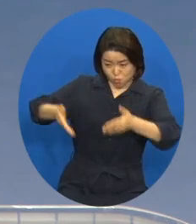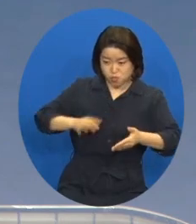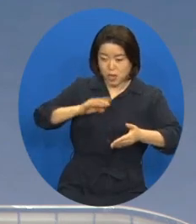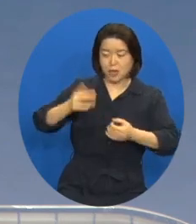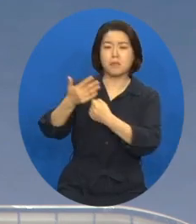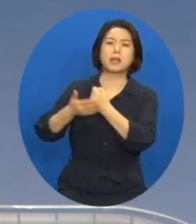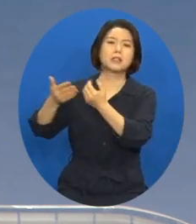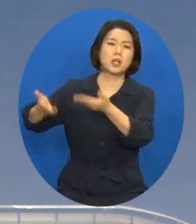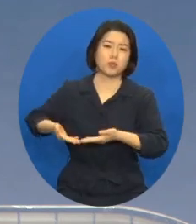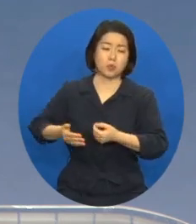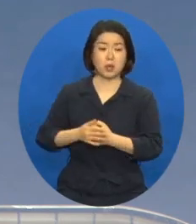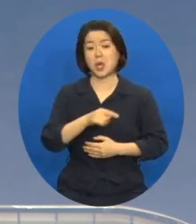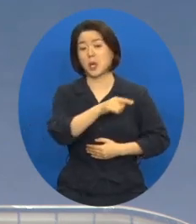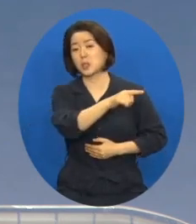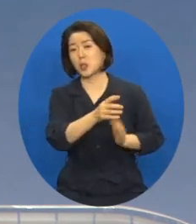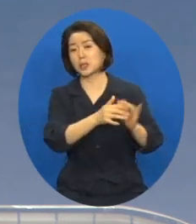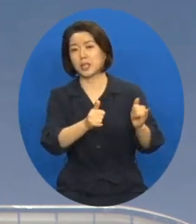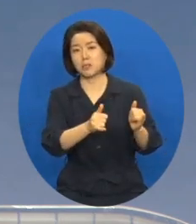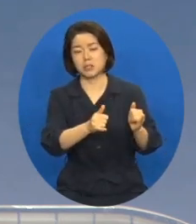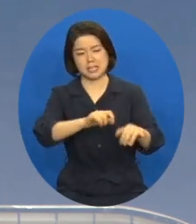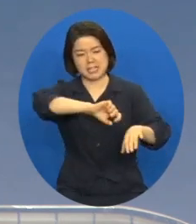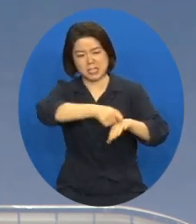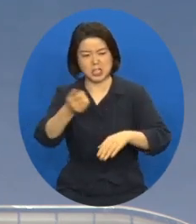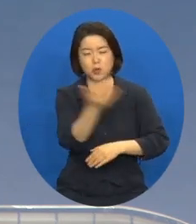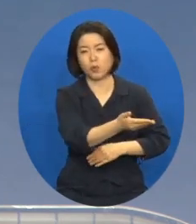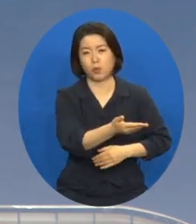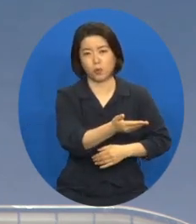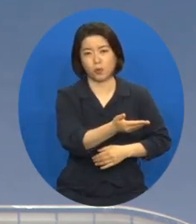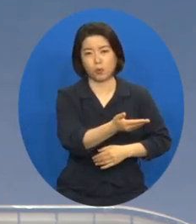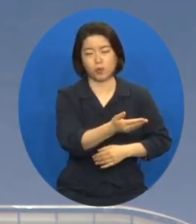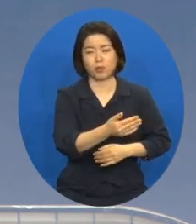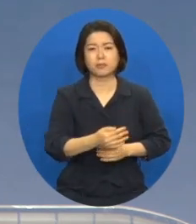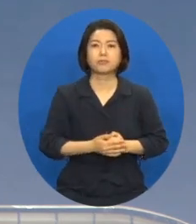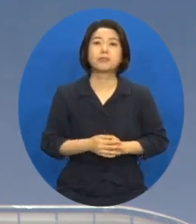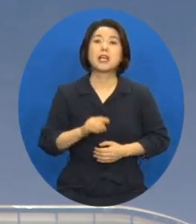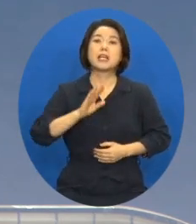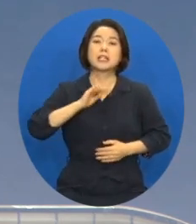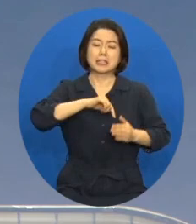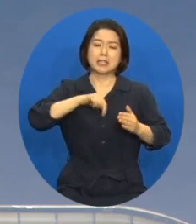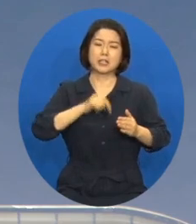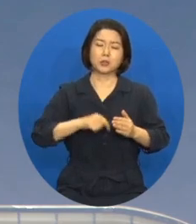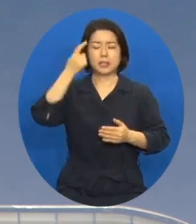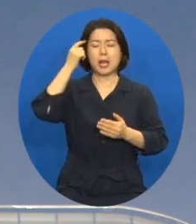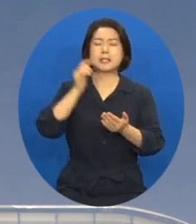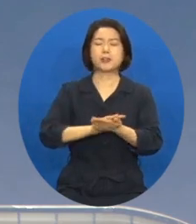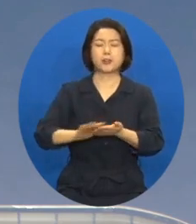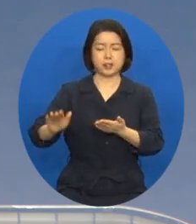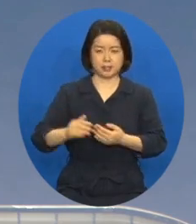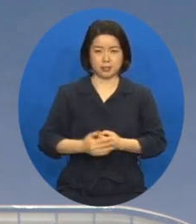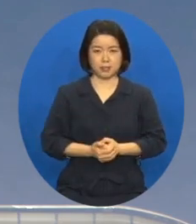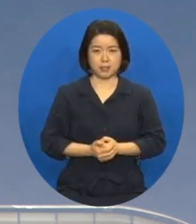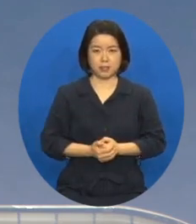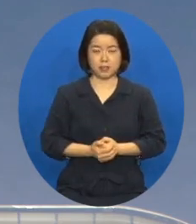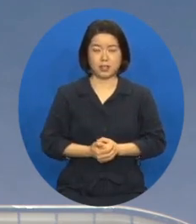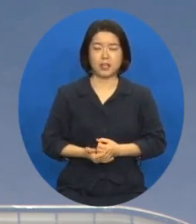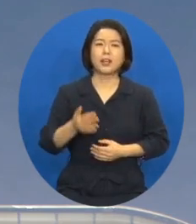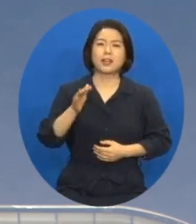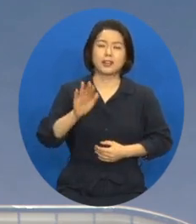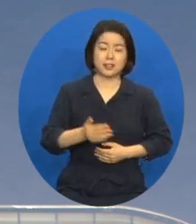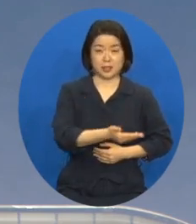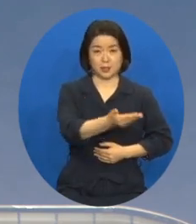저 사람들에게는 무자비하신 하나님, 그래야 속이 시원하다. 근데